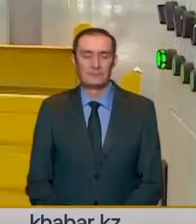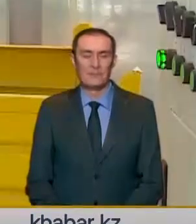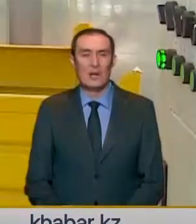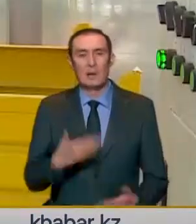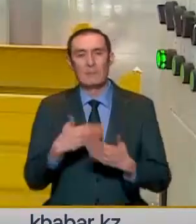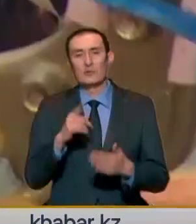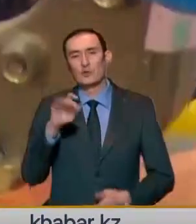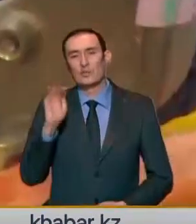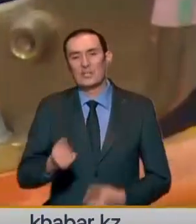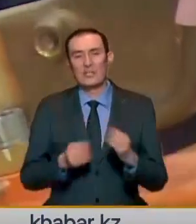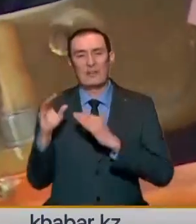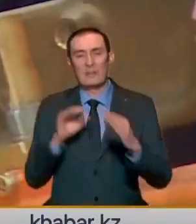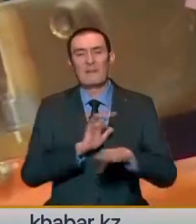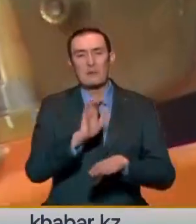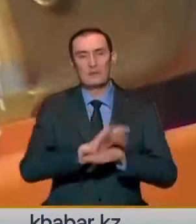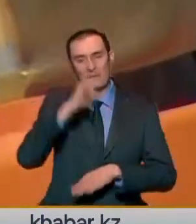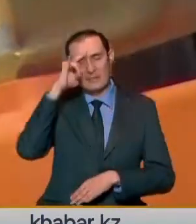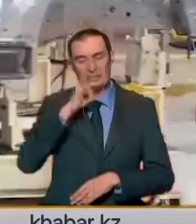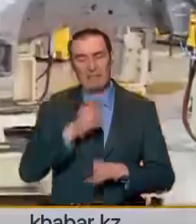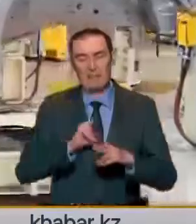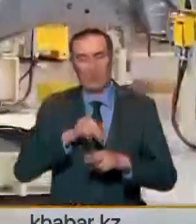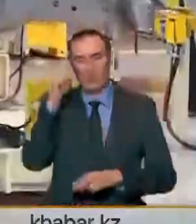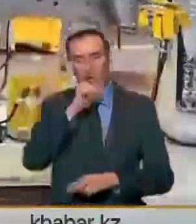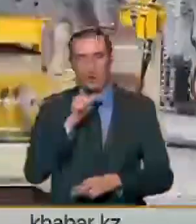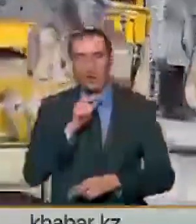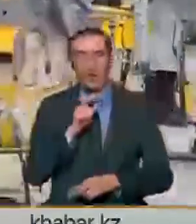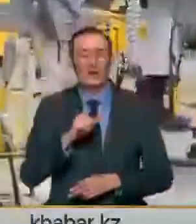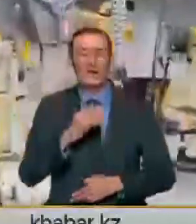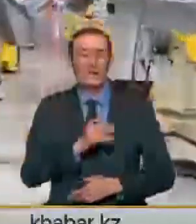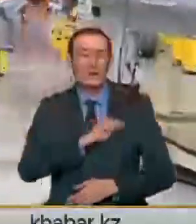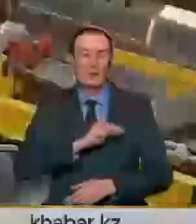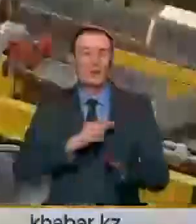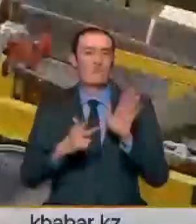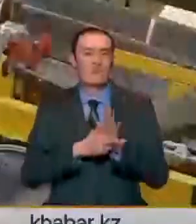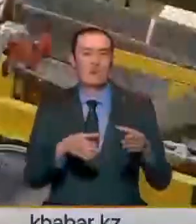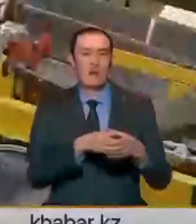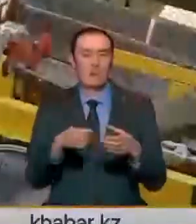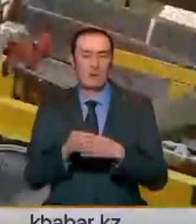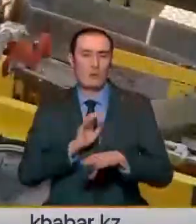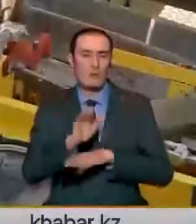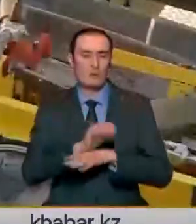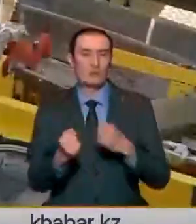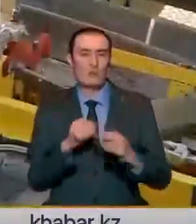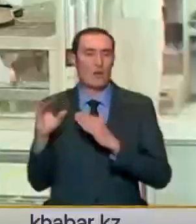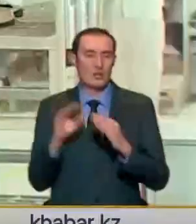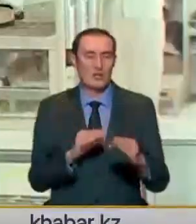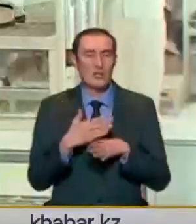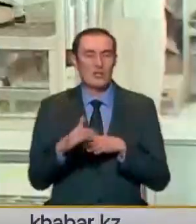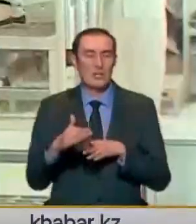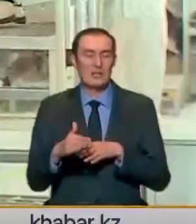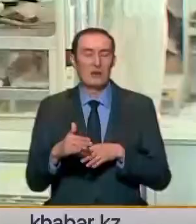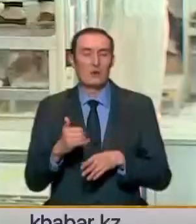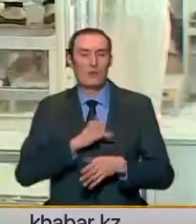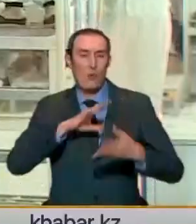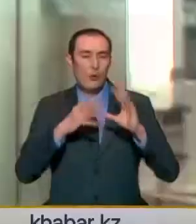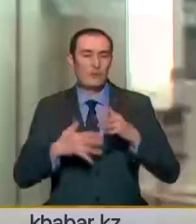Почти 100 тысяч автомобилей выпустили в Казахстане в этом году. Всего в стране действует 8 предприятий по производству транспортных средств. Доля автомобилестроения в